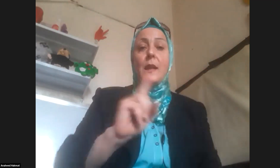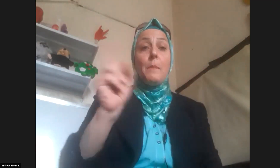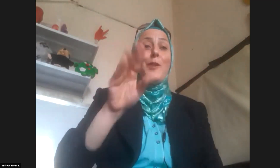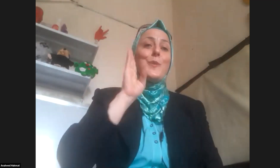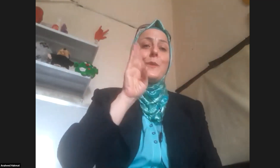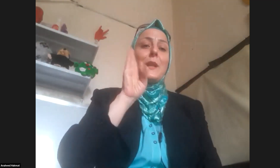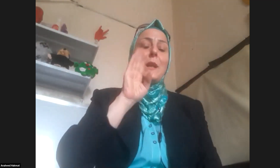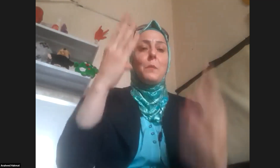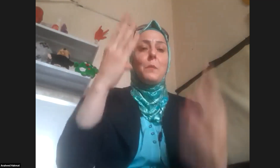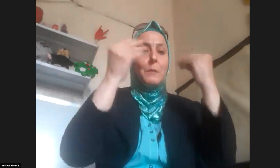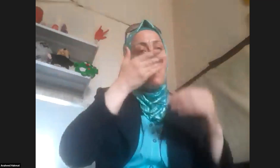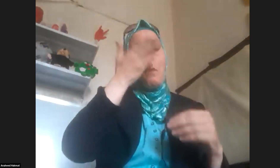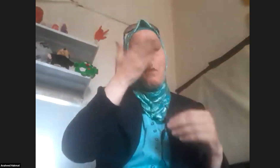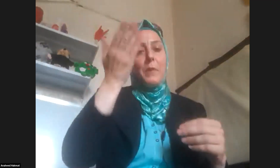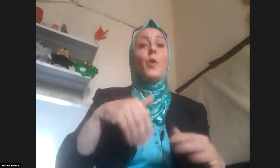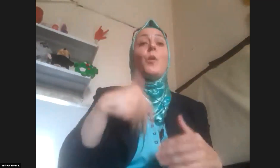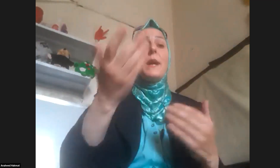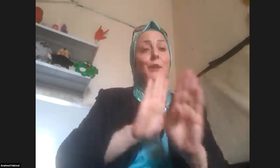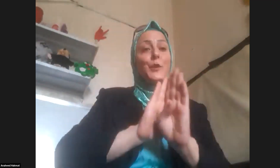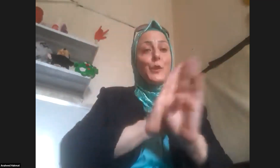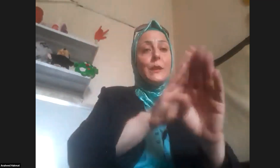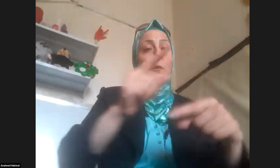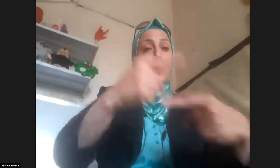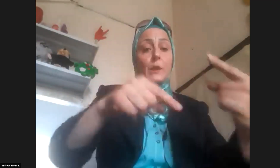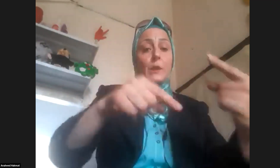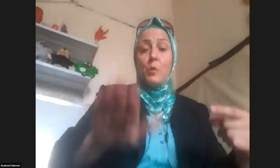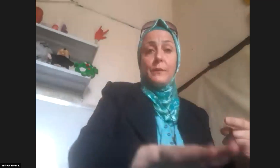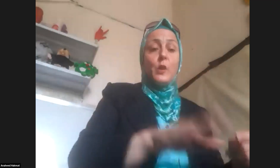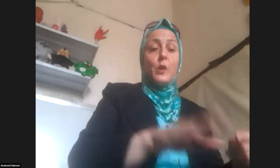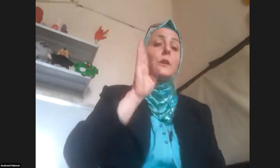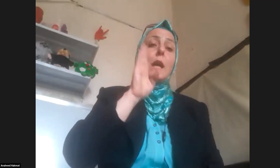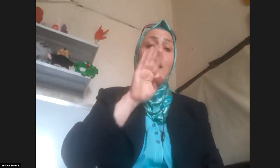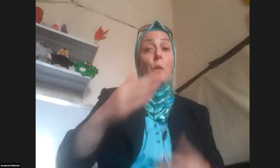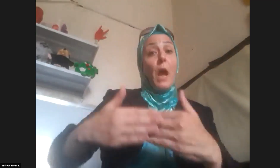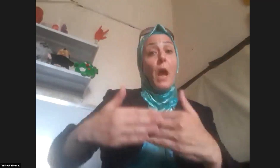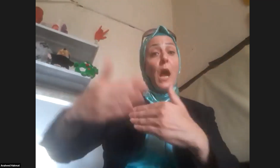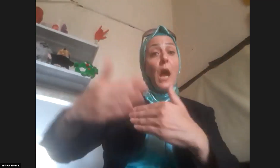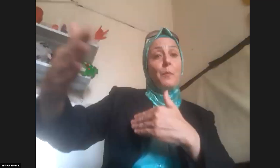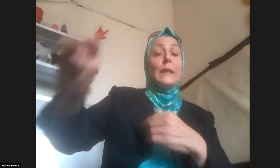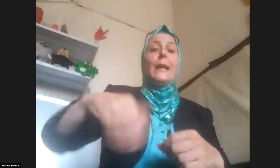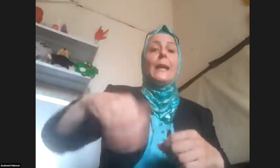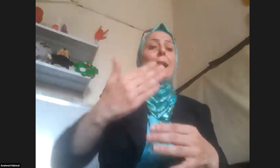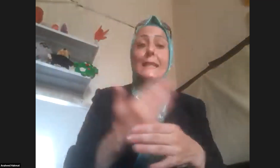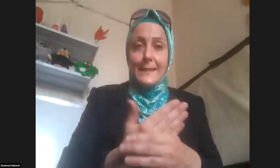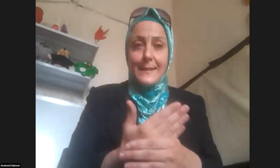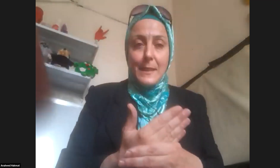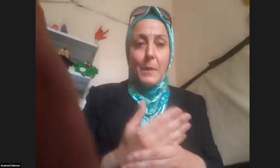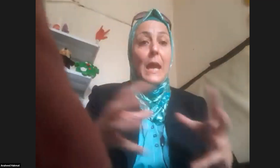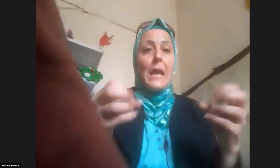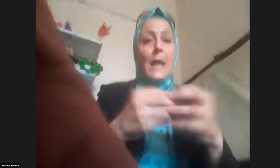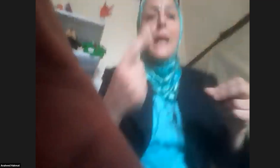أو يتابعوا أطفالهم بالتعلم عن بعد. لذلك كان الحل الوحيد إنه